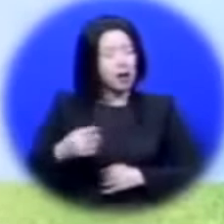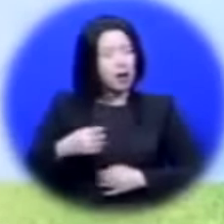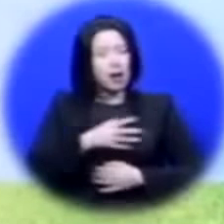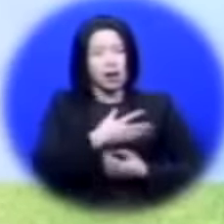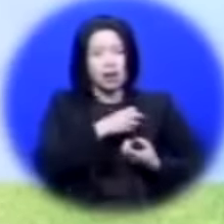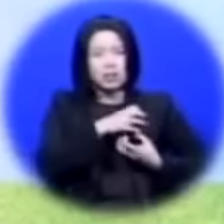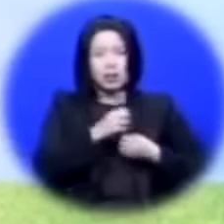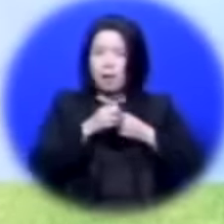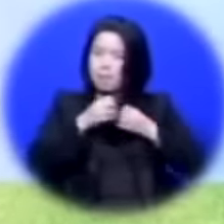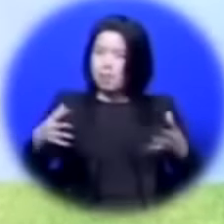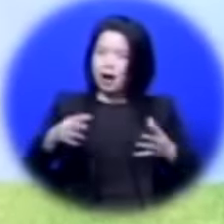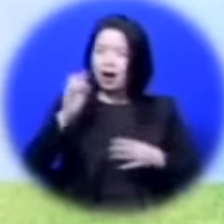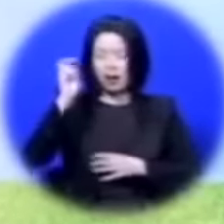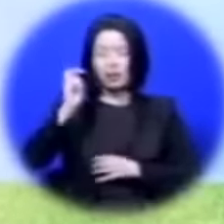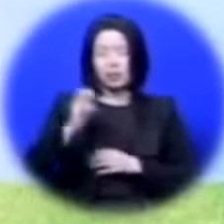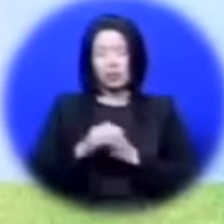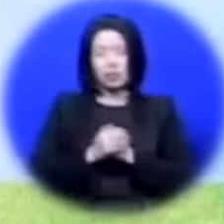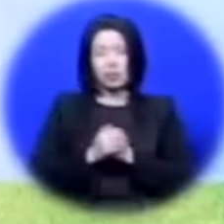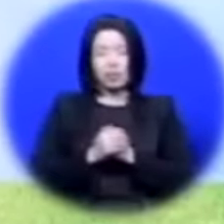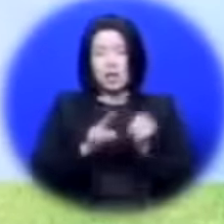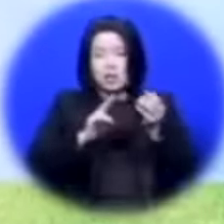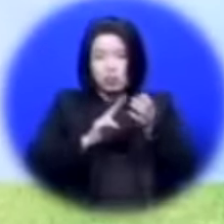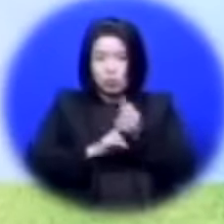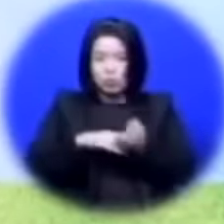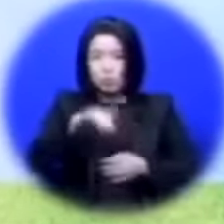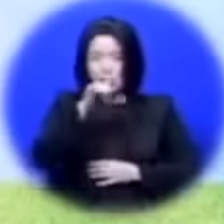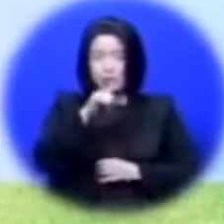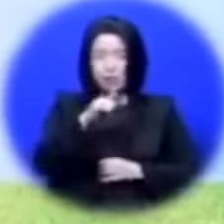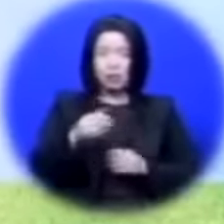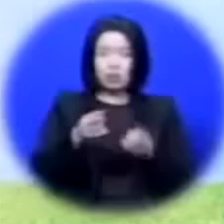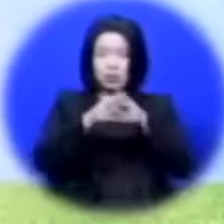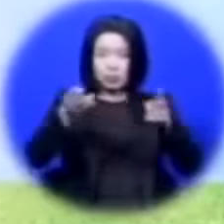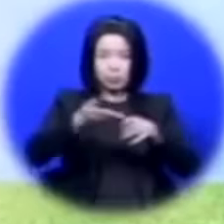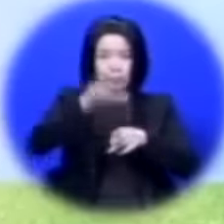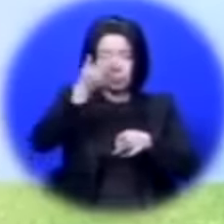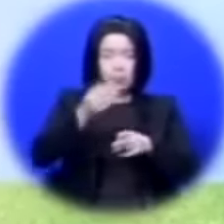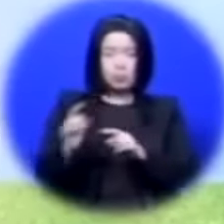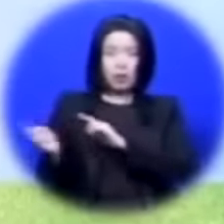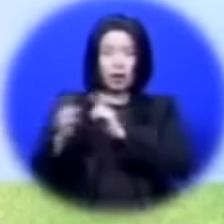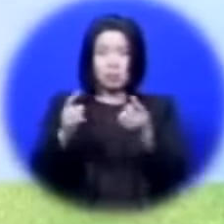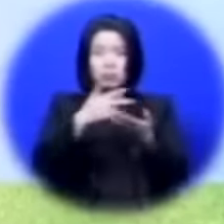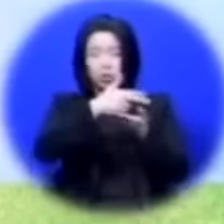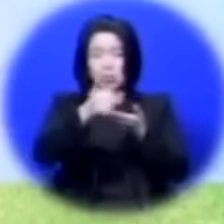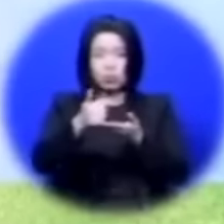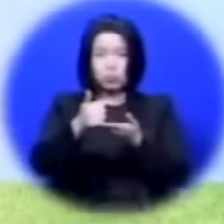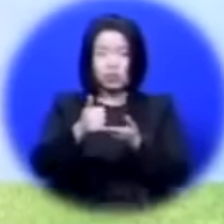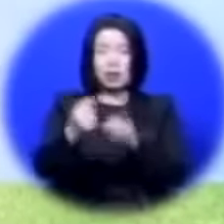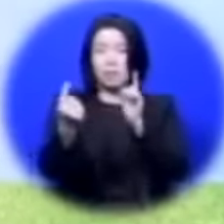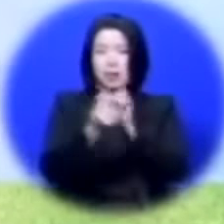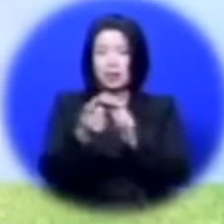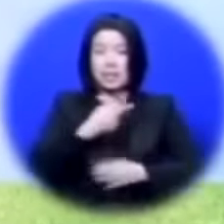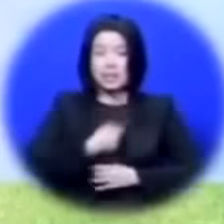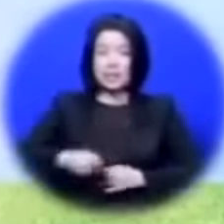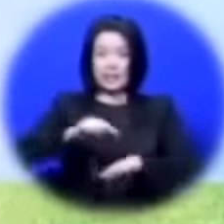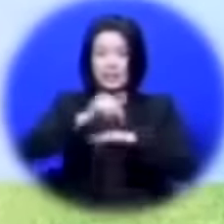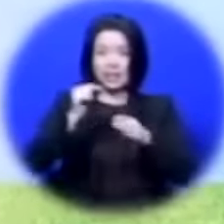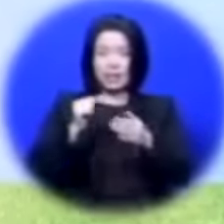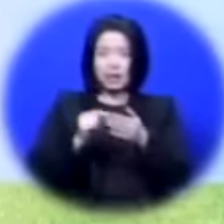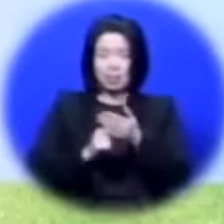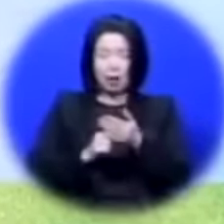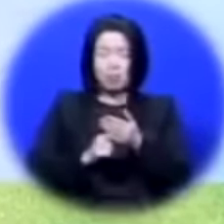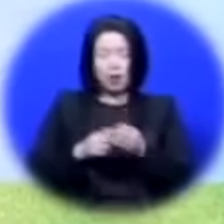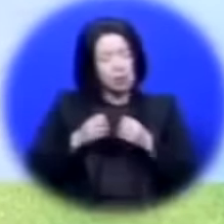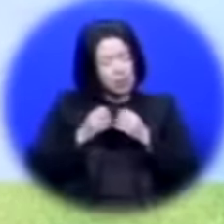터질 것 같았어 숨어 있던 다락방에서 부활의 주님을 만났을 때 제자들의 가슴도 아마 터질 것